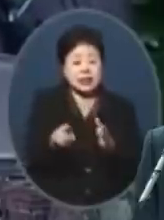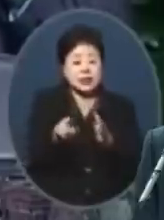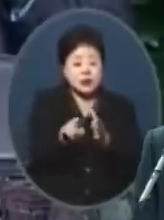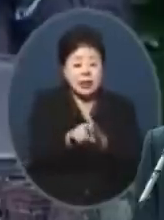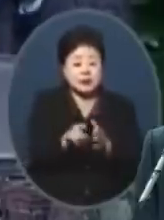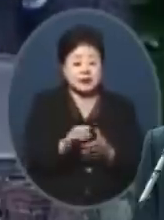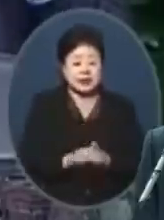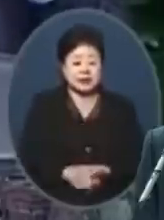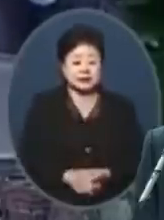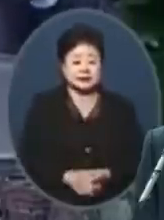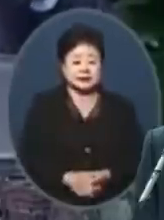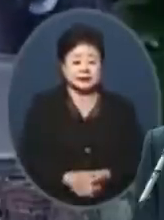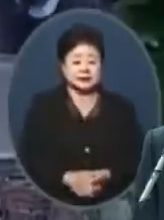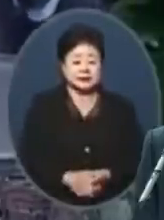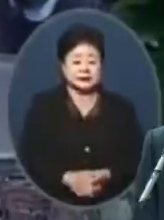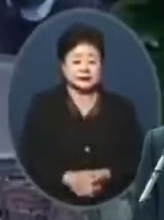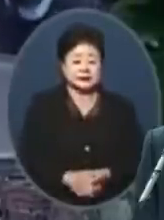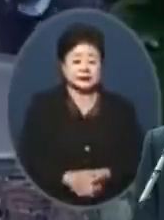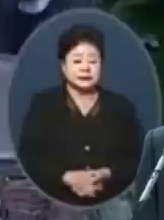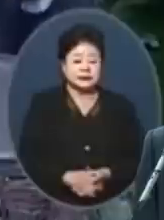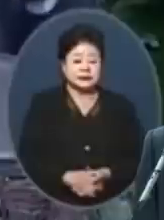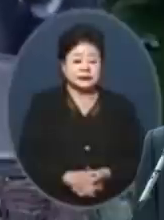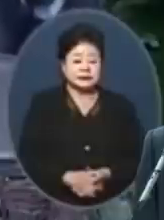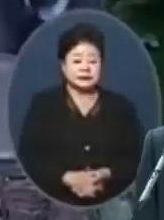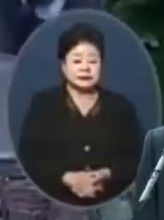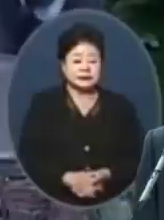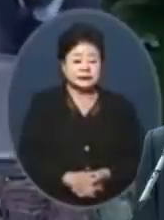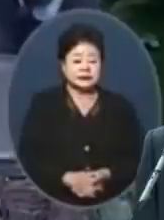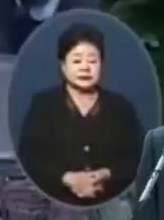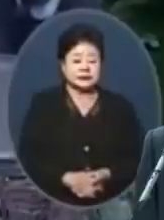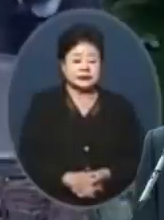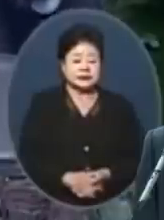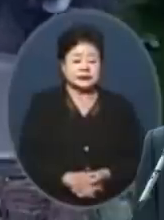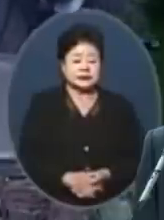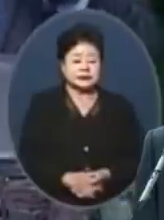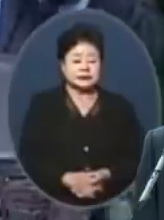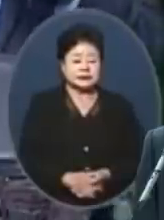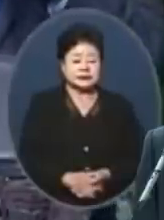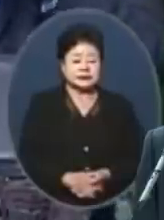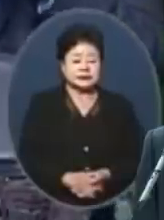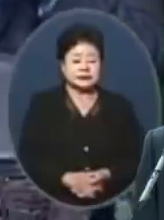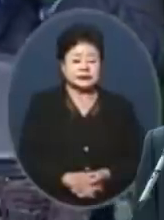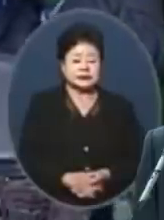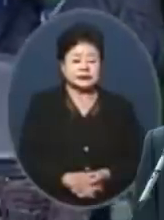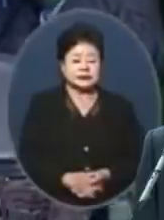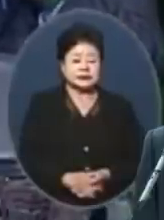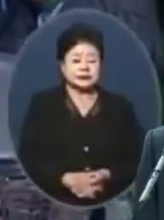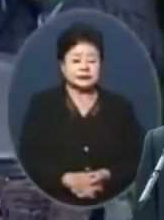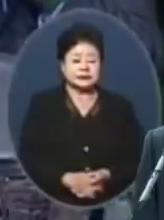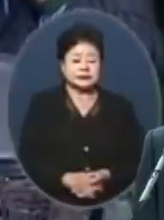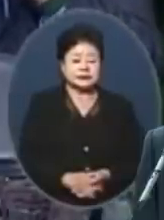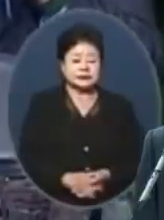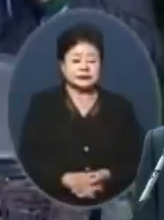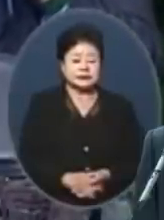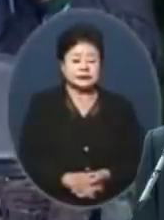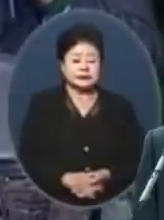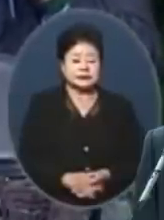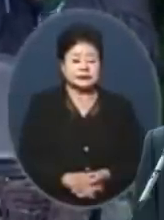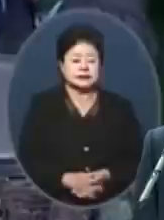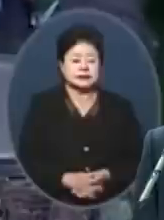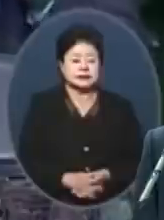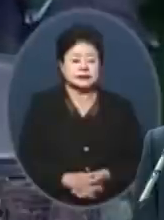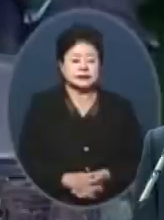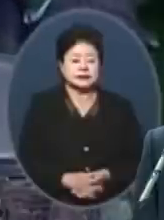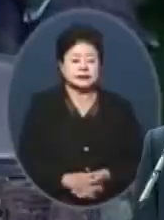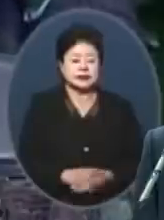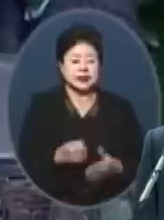것입니다. When you look at the cross, you will be able to not just experience the difficulties, but you will experience his resurrection